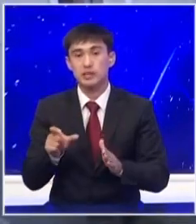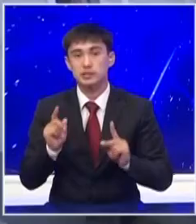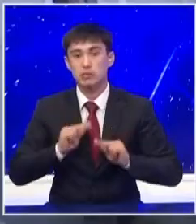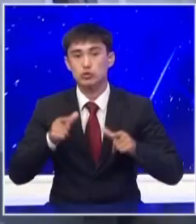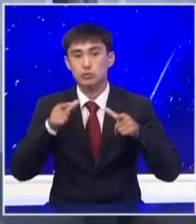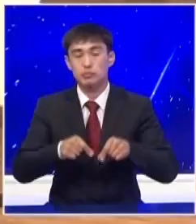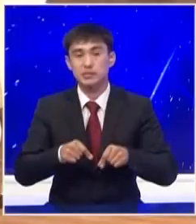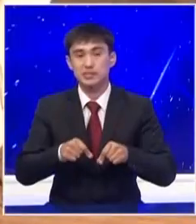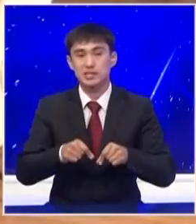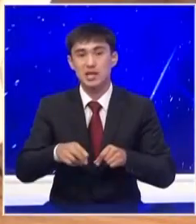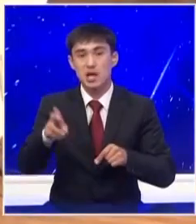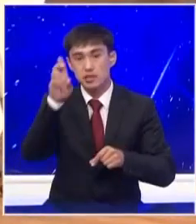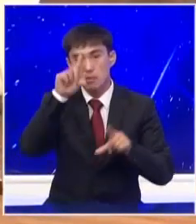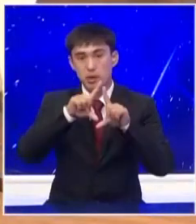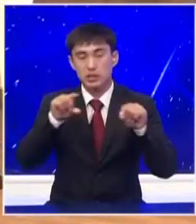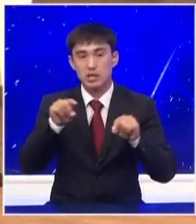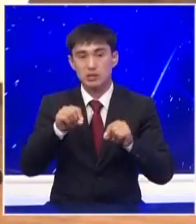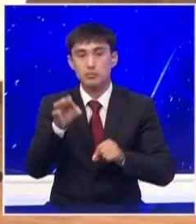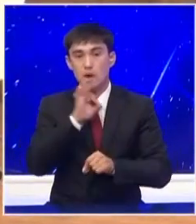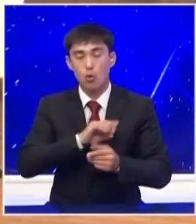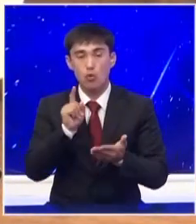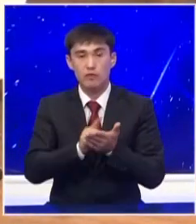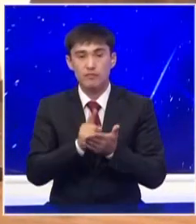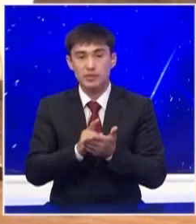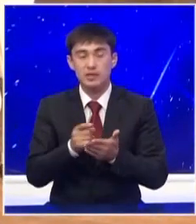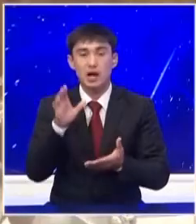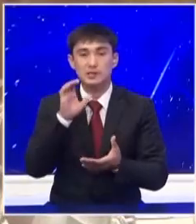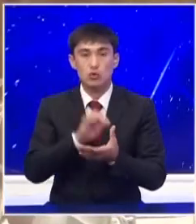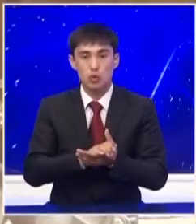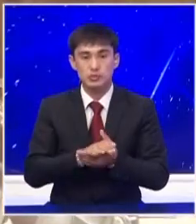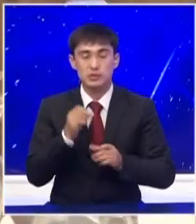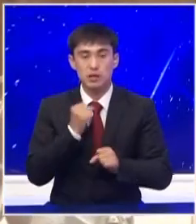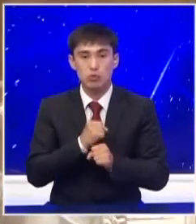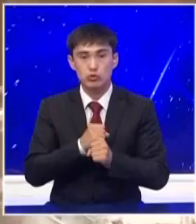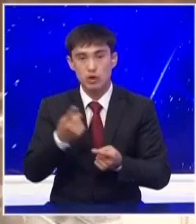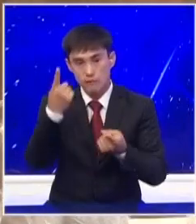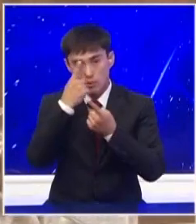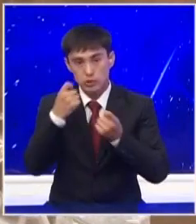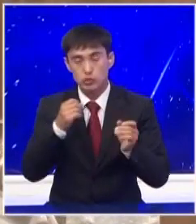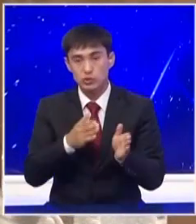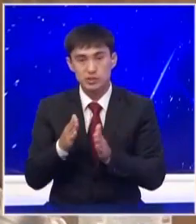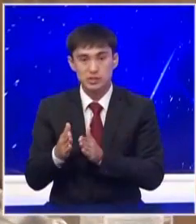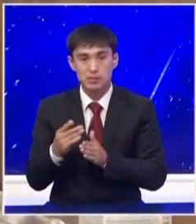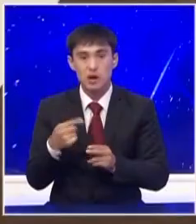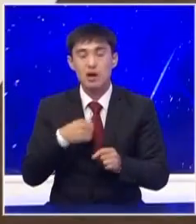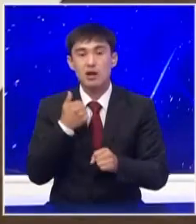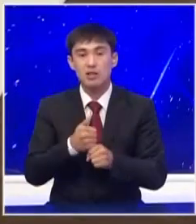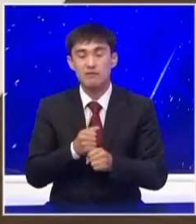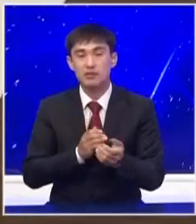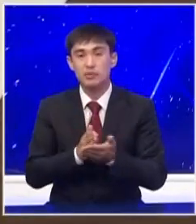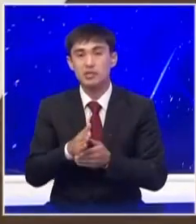рабочим визитом посетили Департамент государственных доходов, где ознакомились с работой информационных систем. Одним из